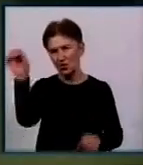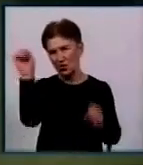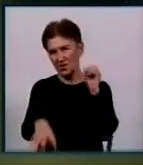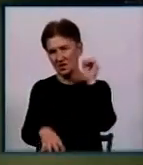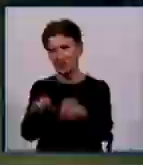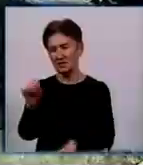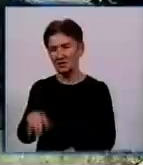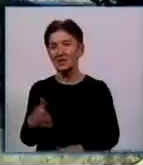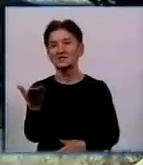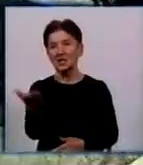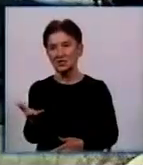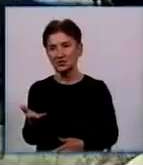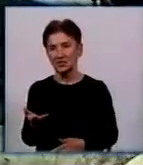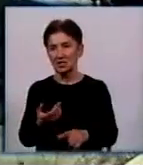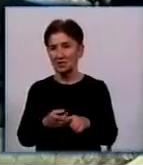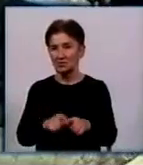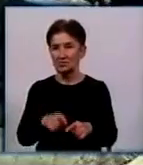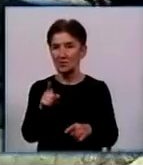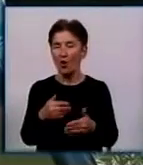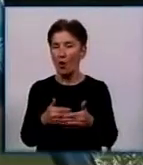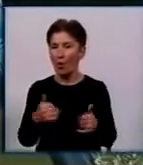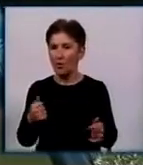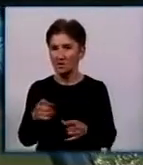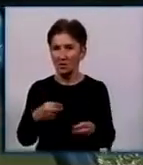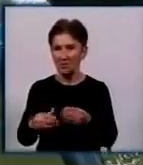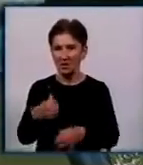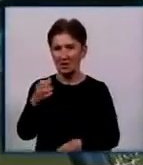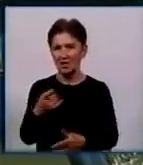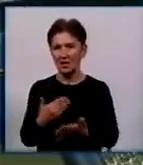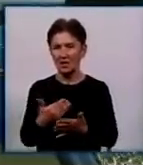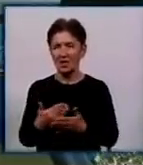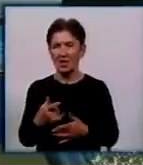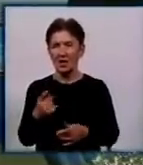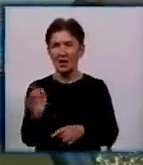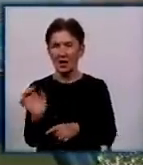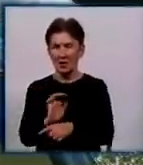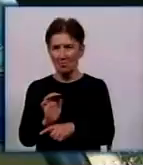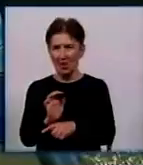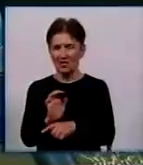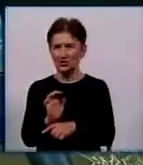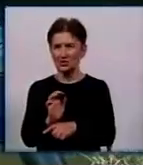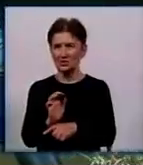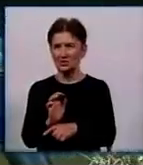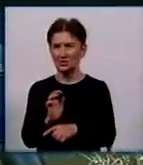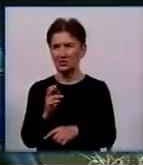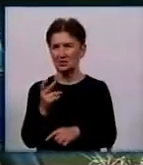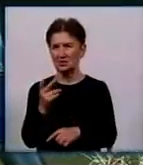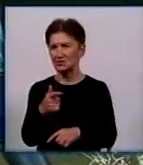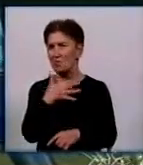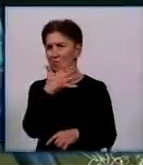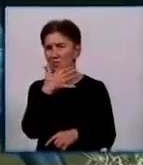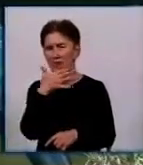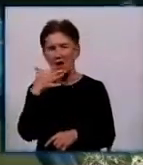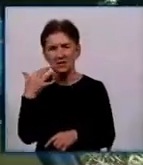пробка в Сухоклеї утворилася не лише від пластикових пляшок. Машина, дивіться, тільки от по цьому невеликому. Тут дуже багато